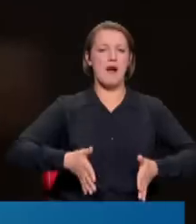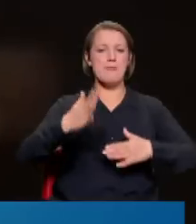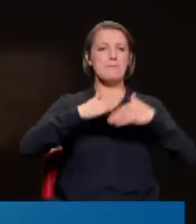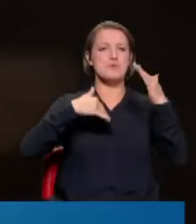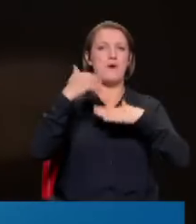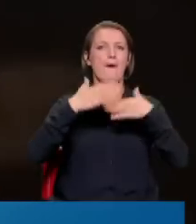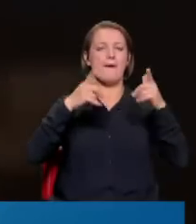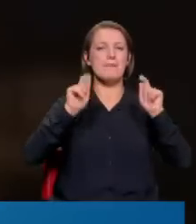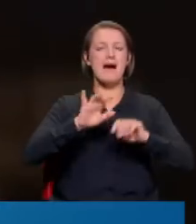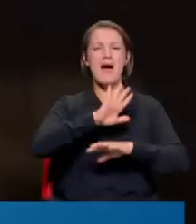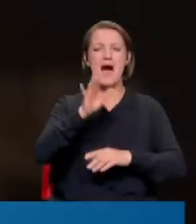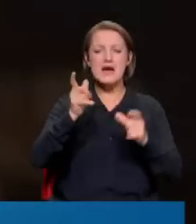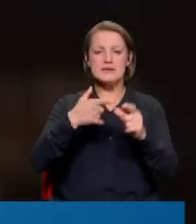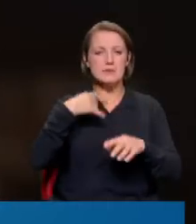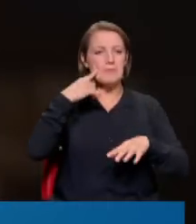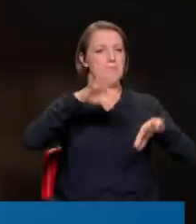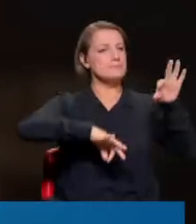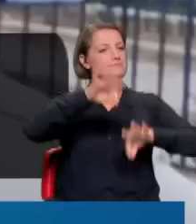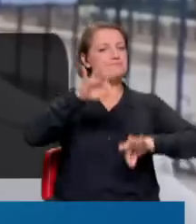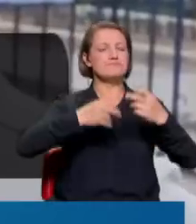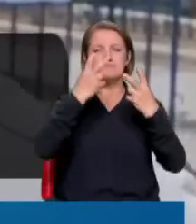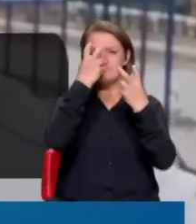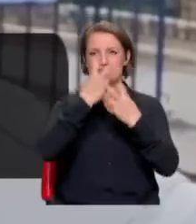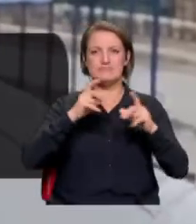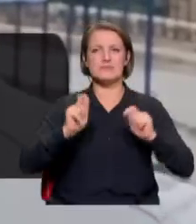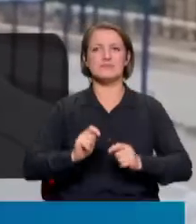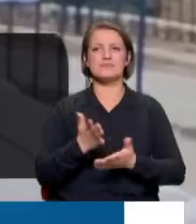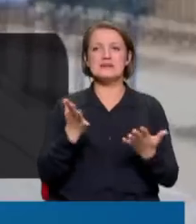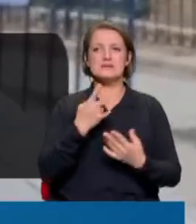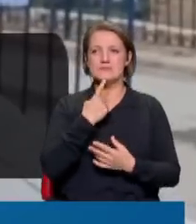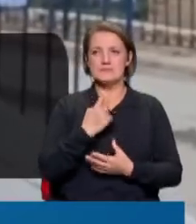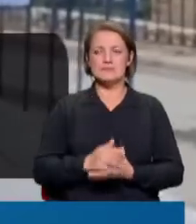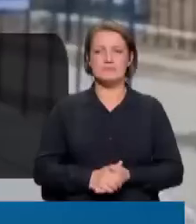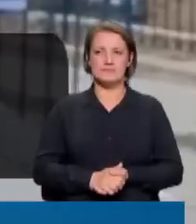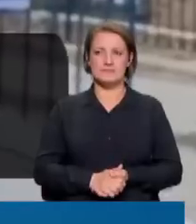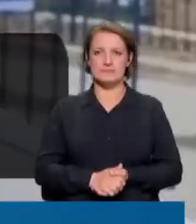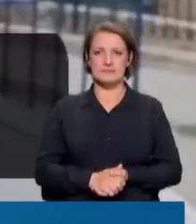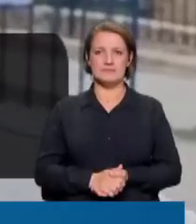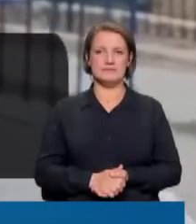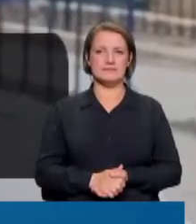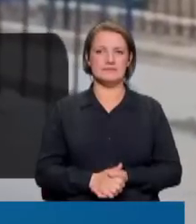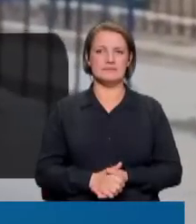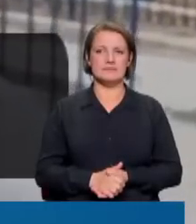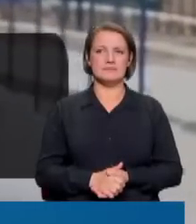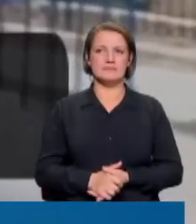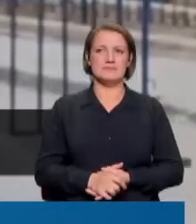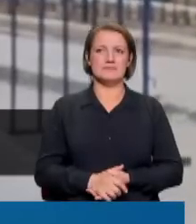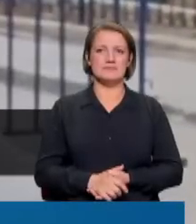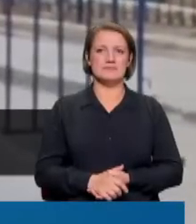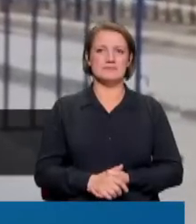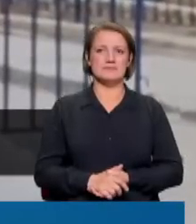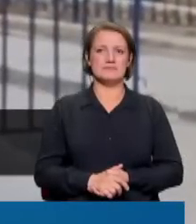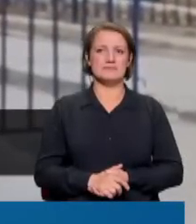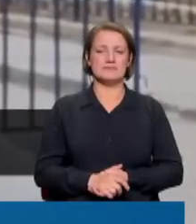inşa ederken her noktasını kontrol ettiklerini söyledi nasıl söylenir bilmiyorum ama biz çalıştık Emek ettik niye yıkılmadığını da bilmiyorum